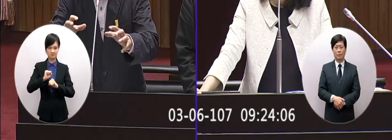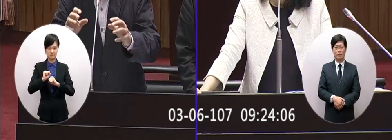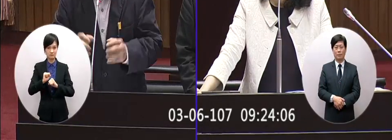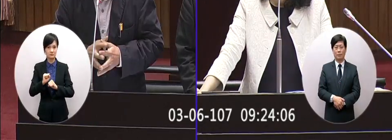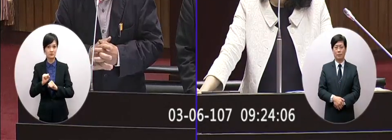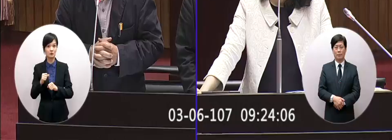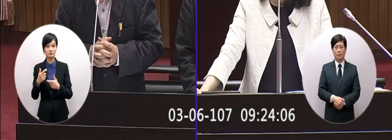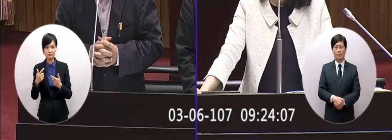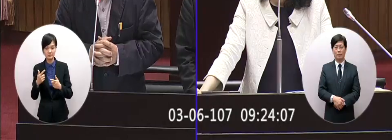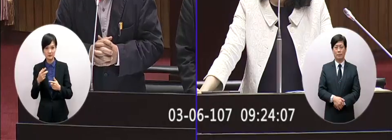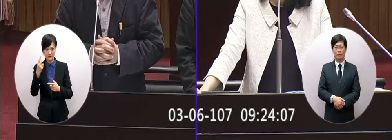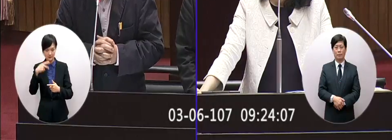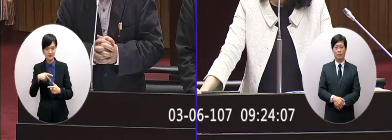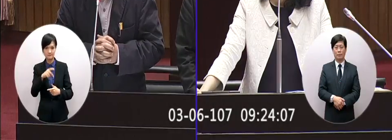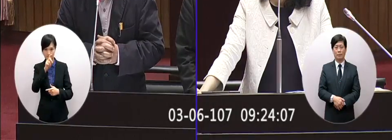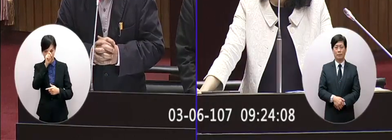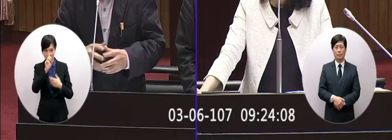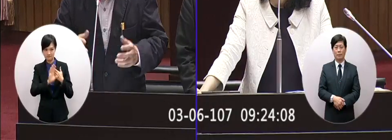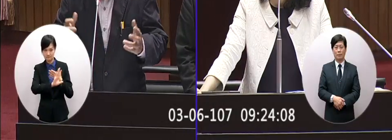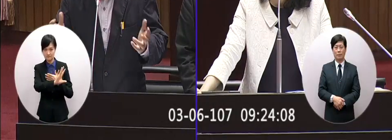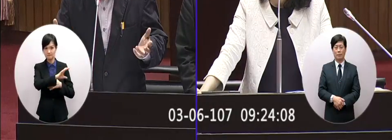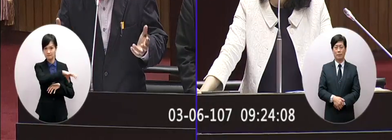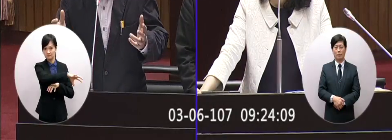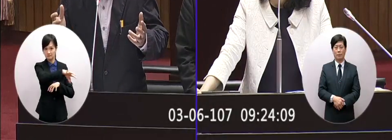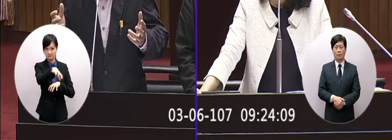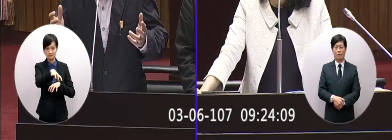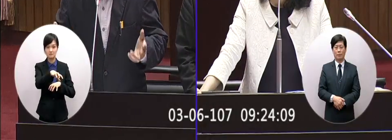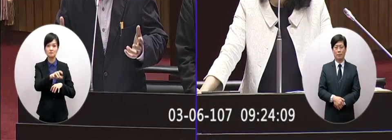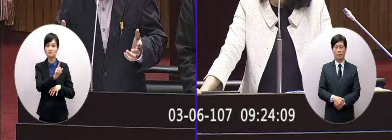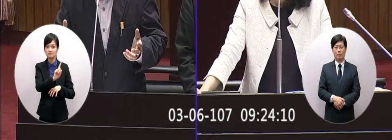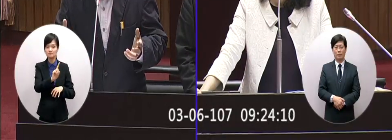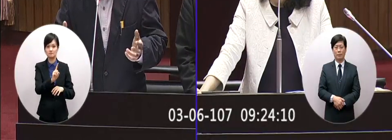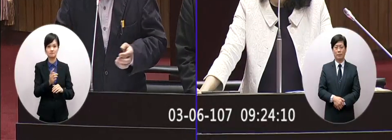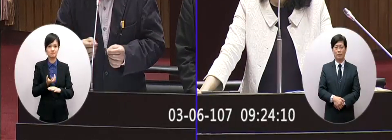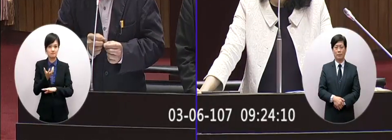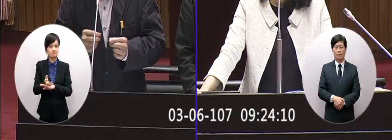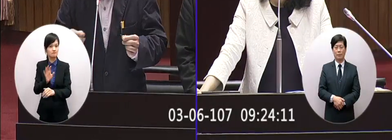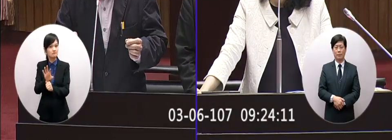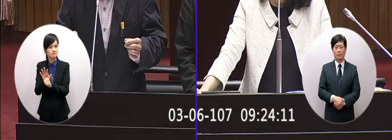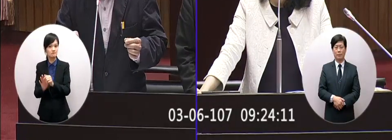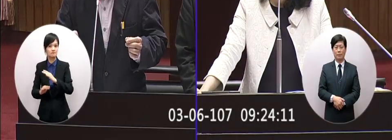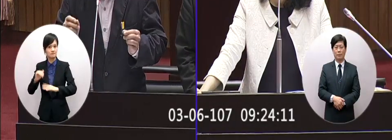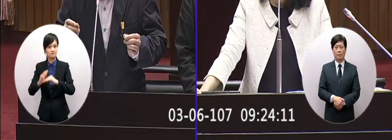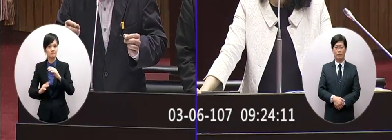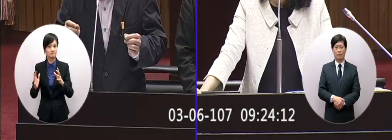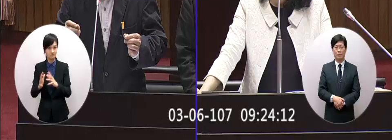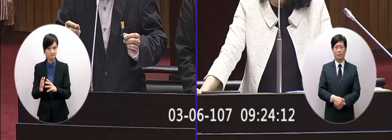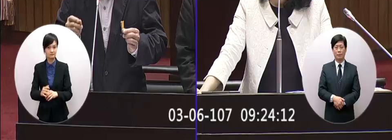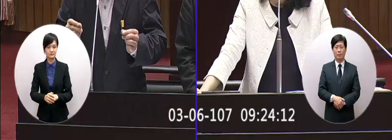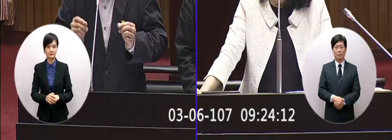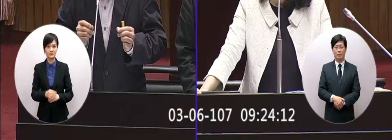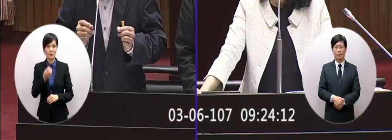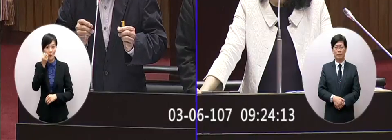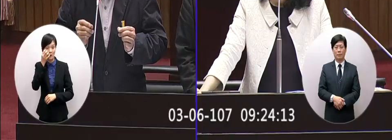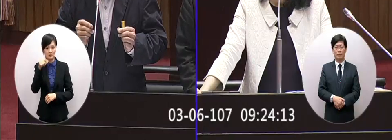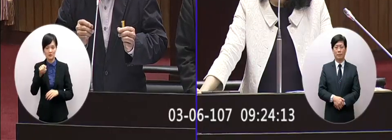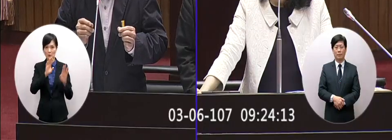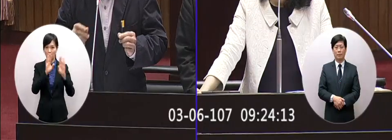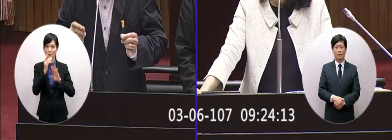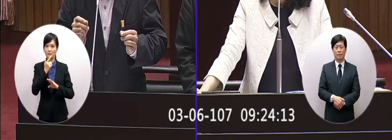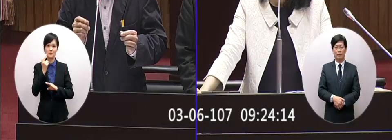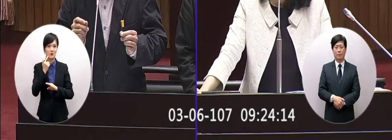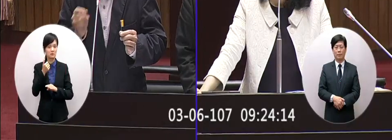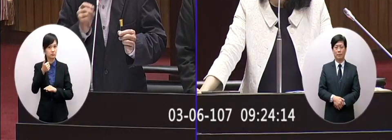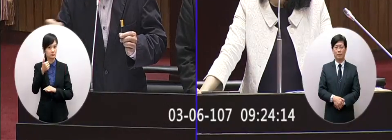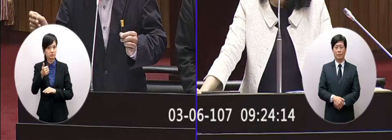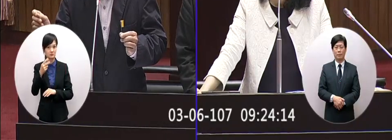能够进入协助，这也是非常重要。所以花莲有好山好水，花莲也有很多地方是适合做特搜队的训练，